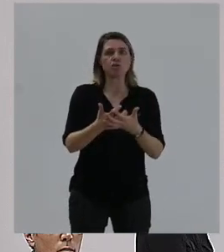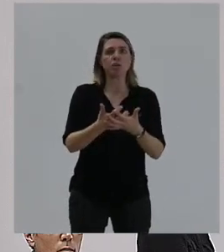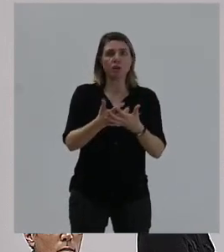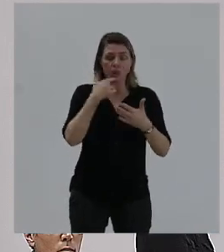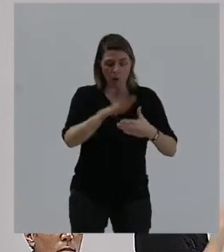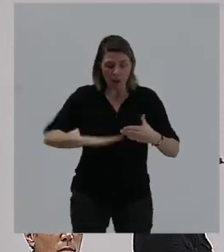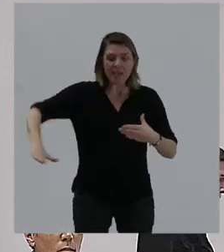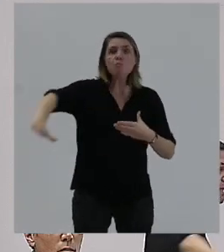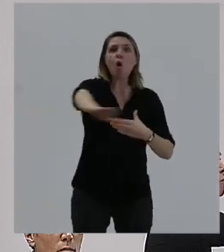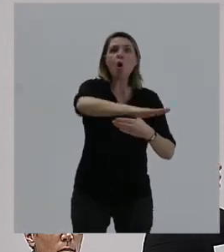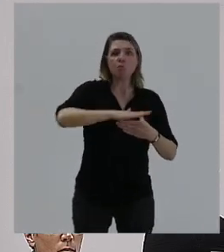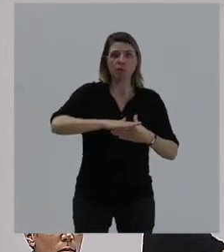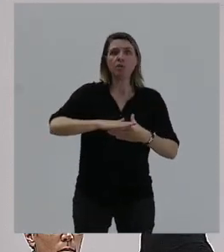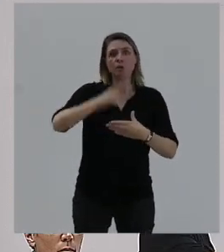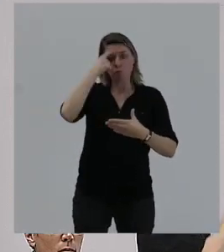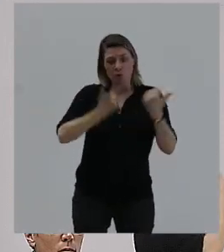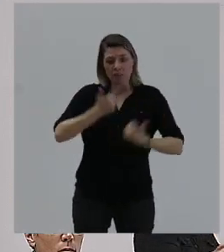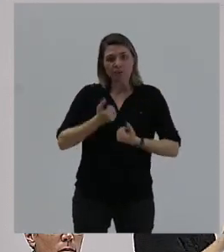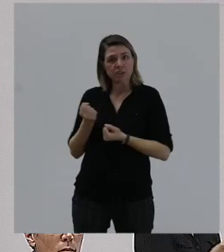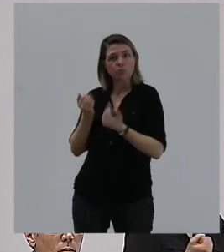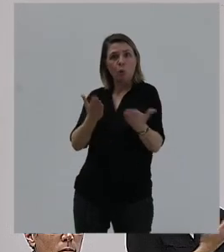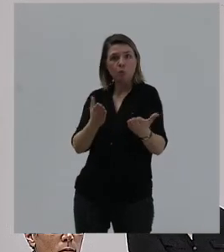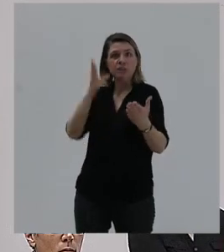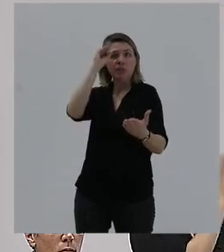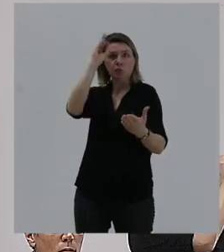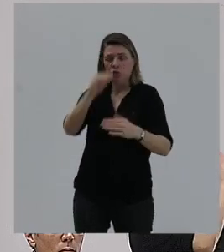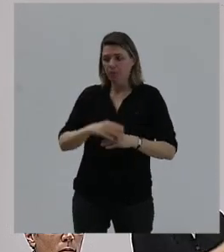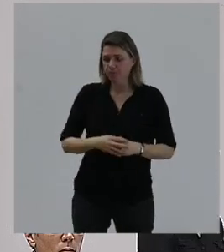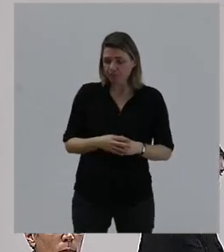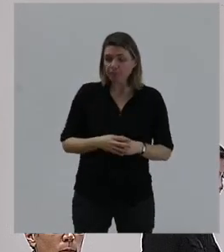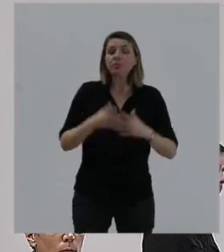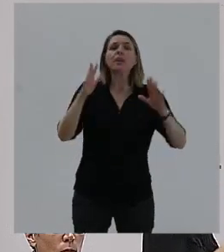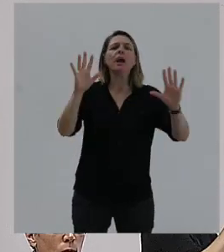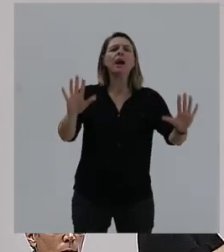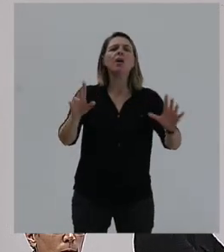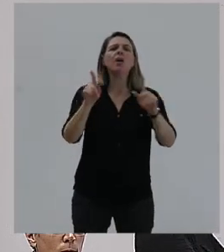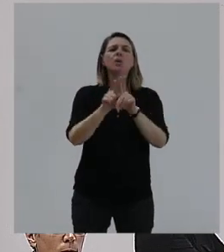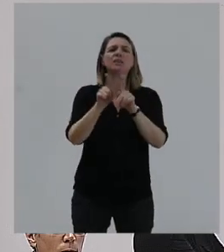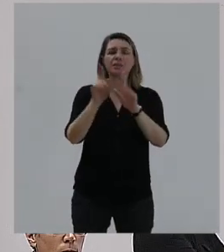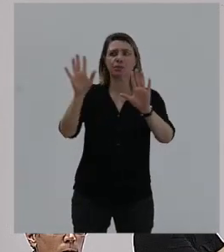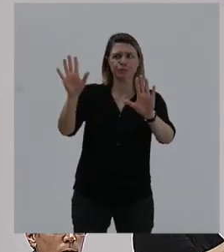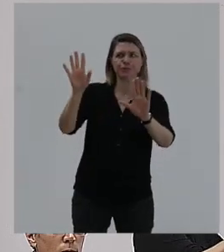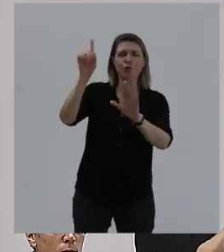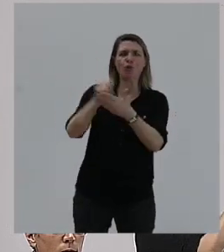pied d'immeuble, on ait des services aux étudiants. Juste pour réparer une petite inexactitude,